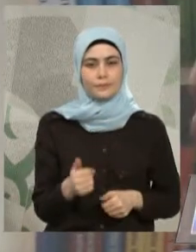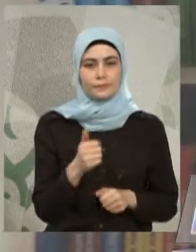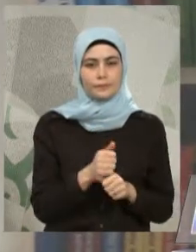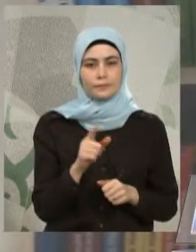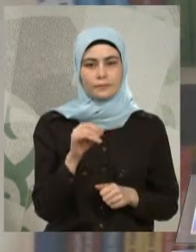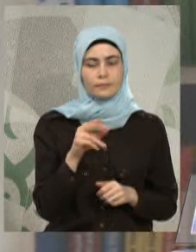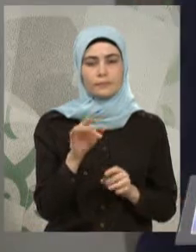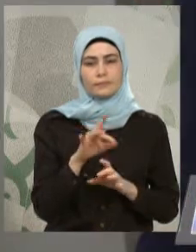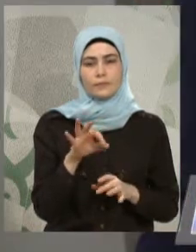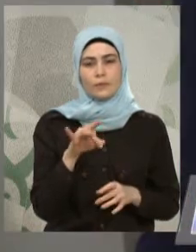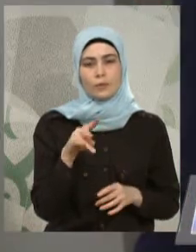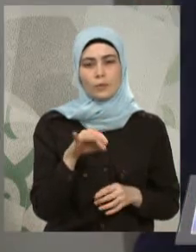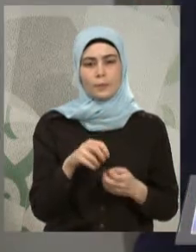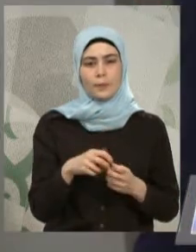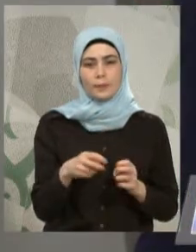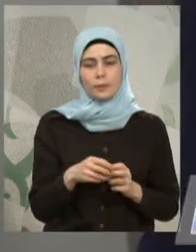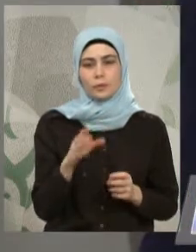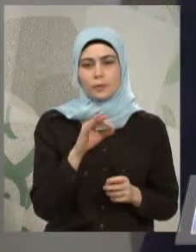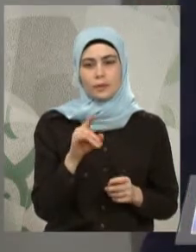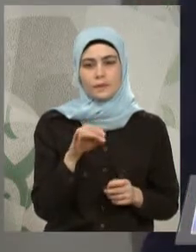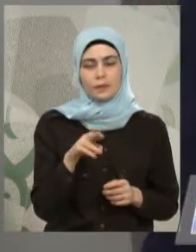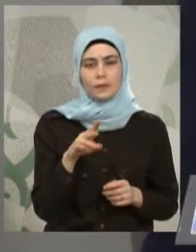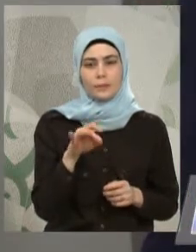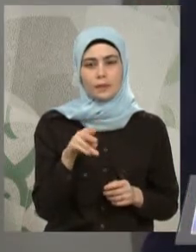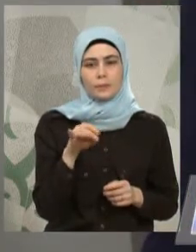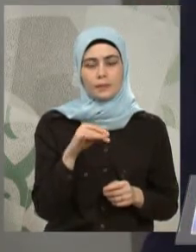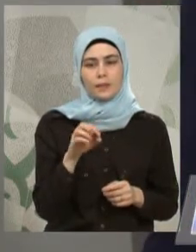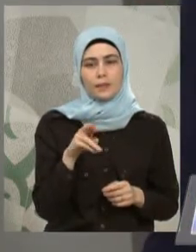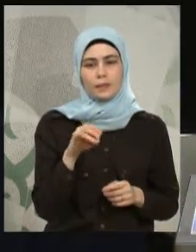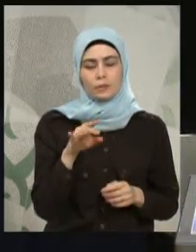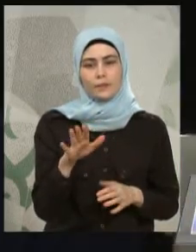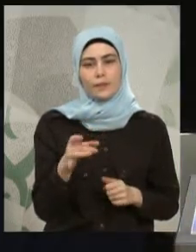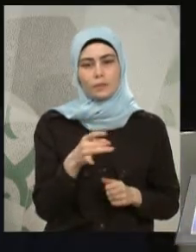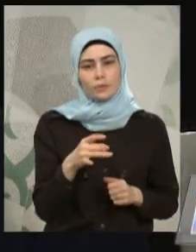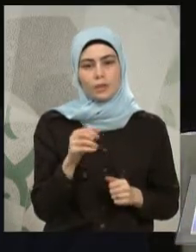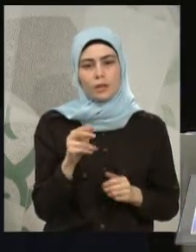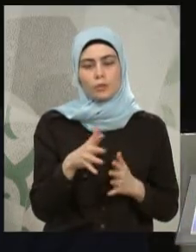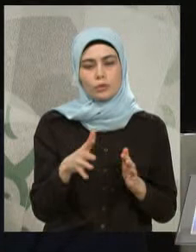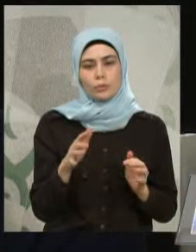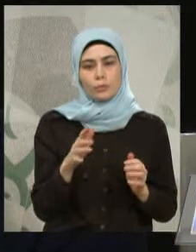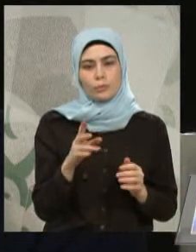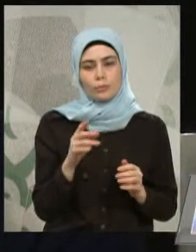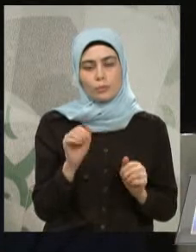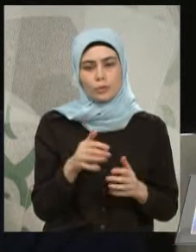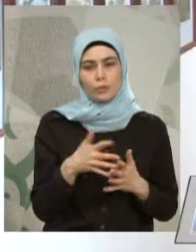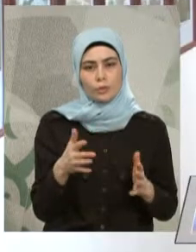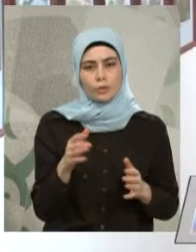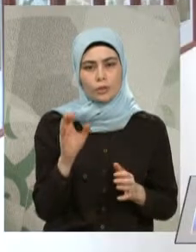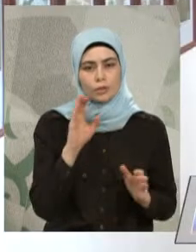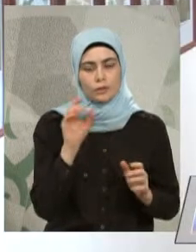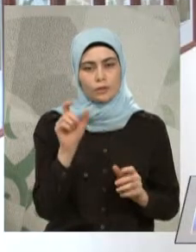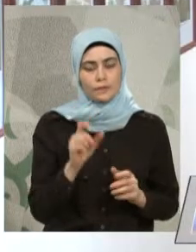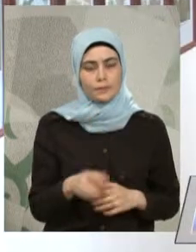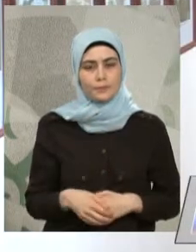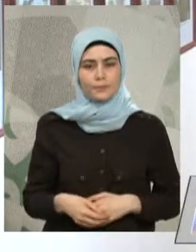роли и тенденциях и проблемах успешного развития предпринимательской деятельности в республике как можно большему количеству слушателей. Начиная